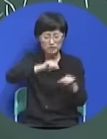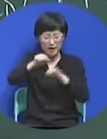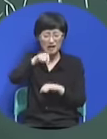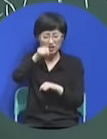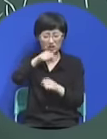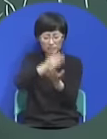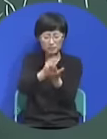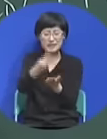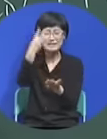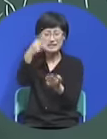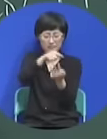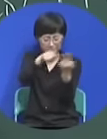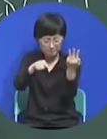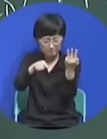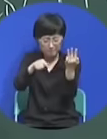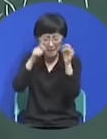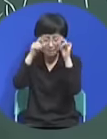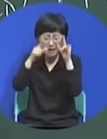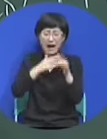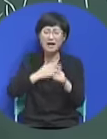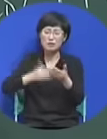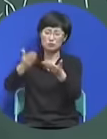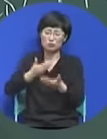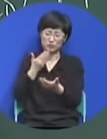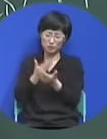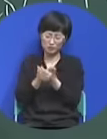열려지게 하옵소서.